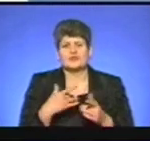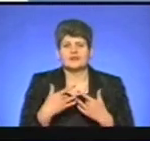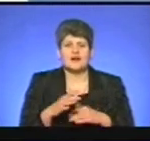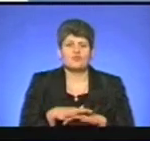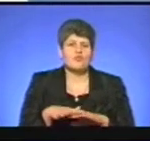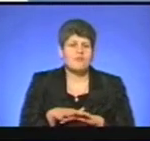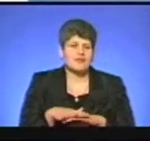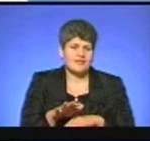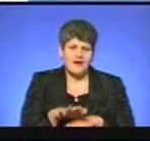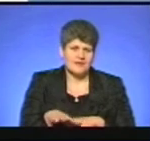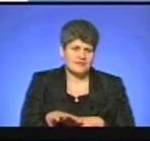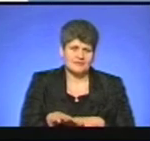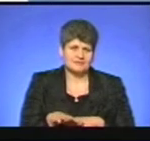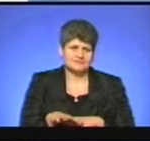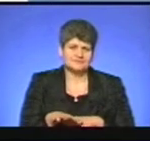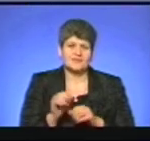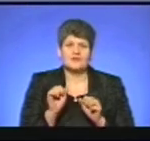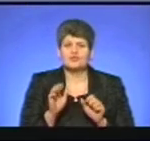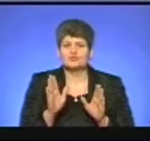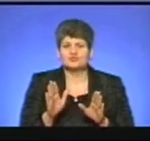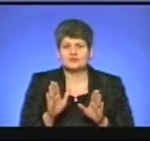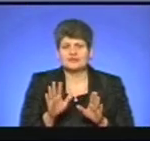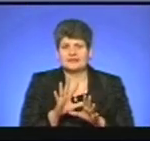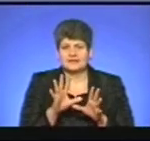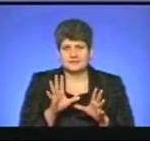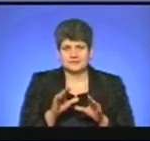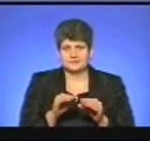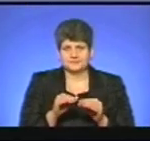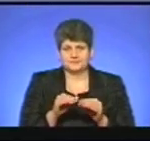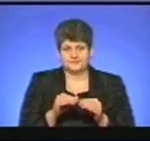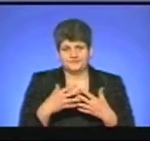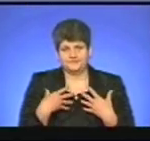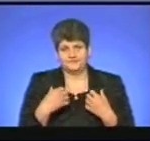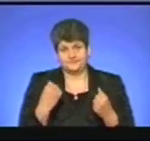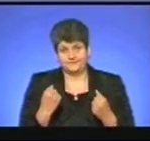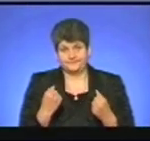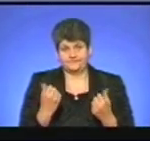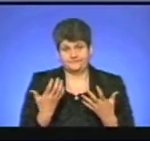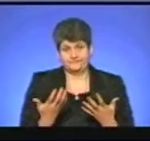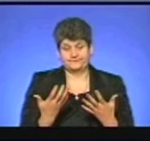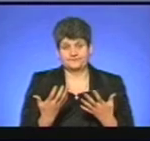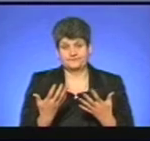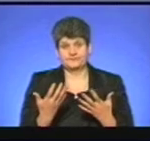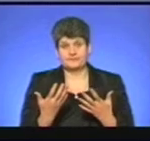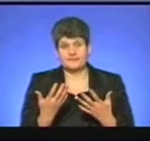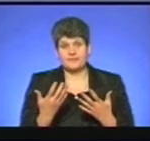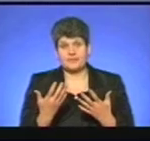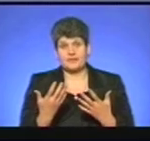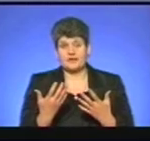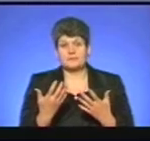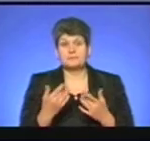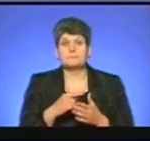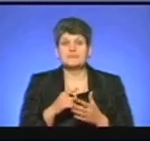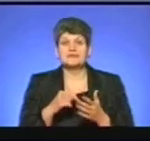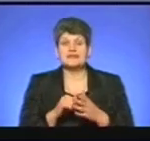майдані можуть бути не зовсім адекватні люди, які захочуть... Не зовсім тверезі, скажімо так. Та не тільки тверезі,